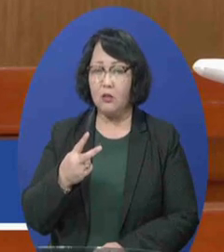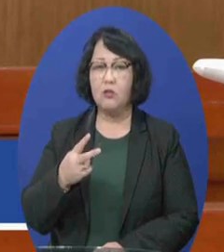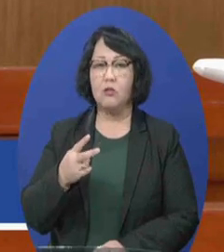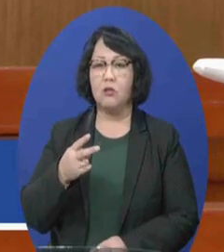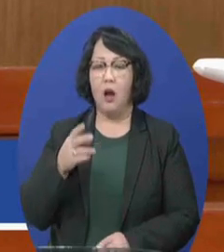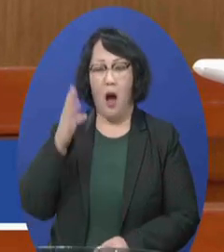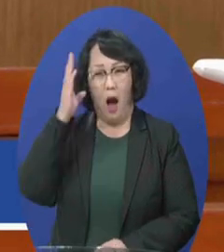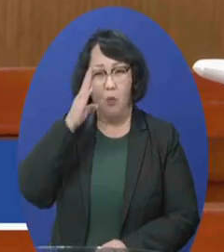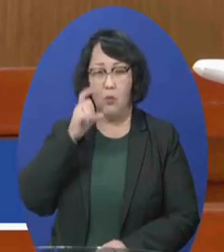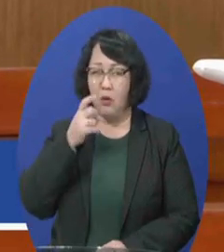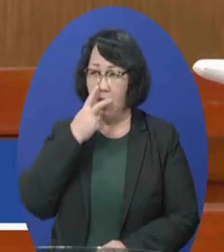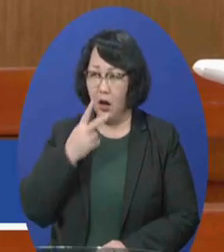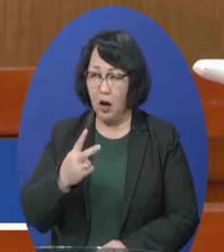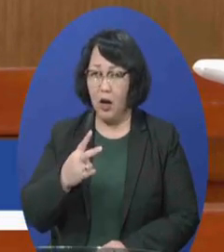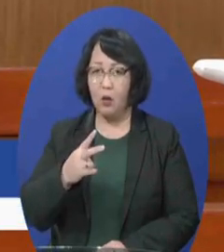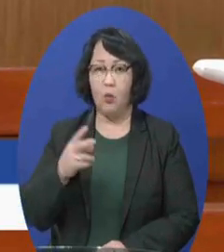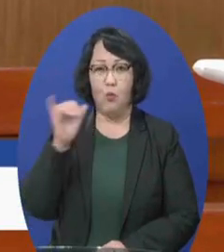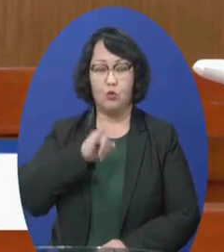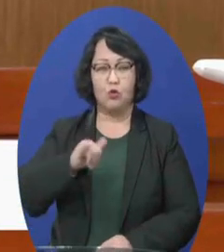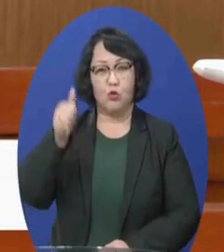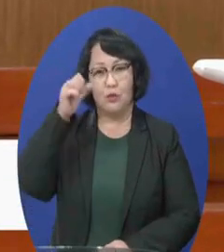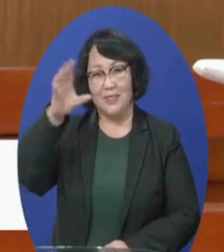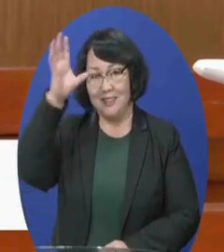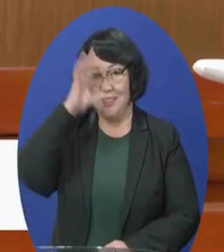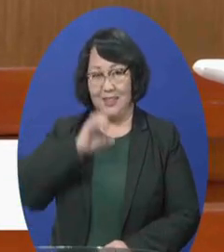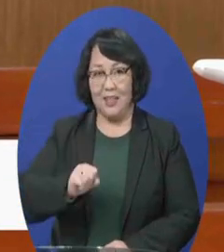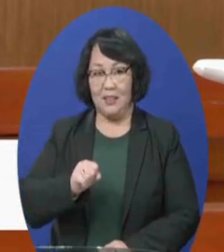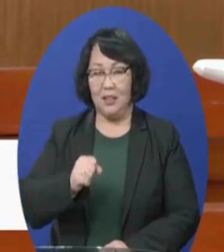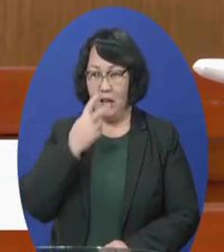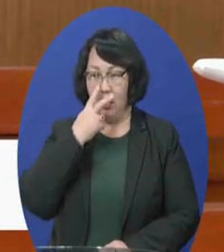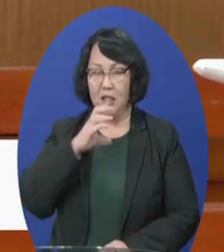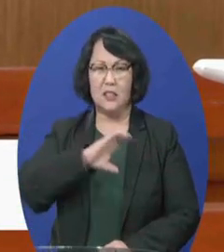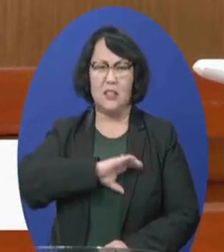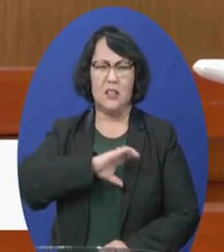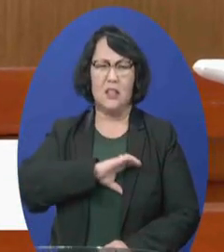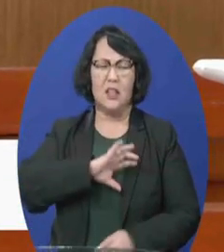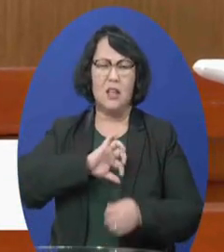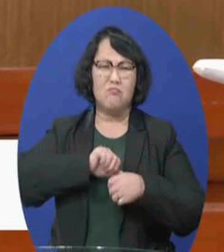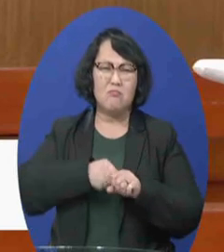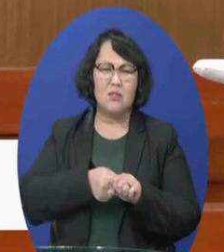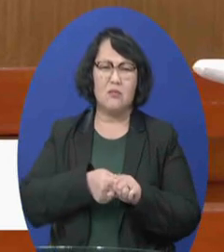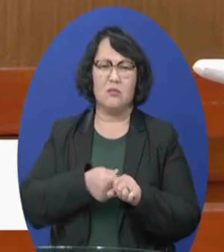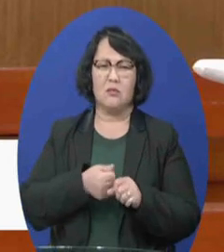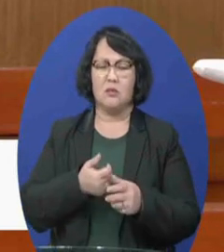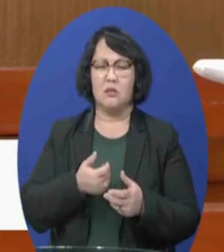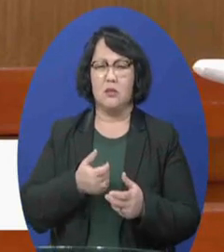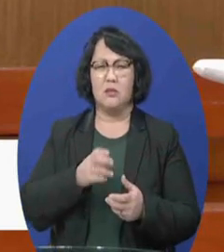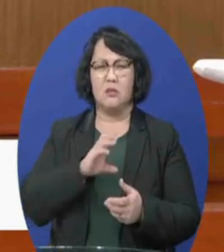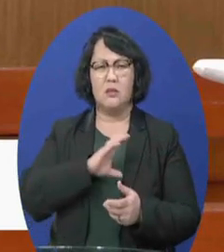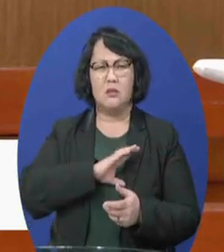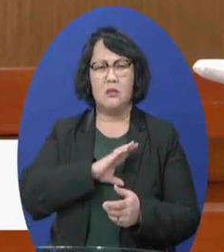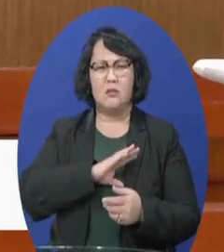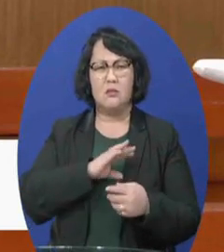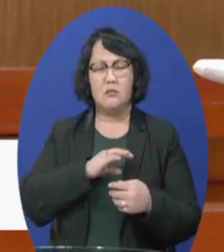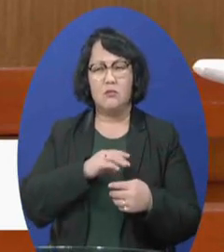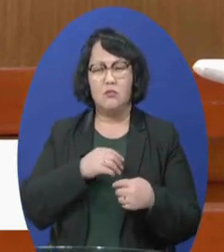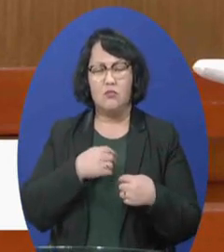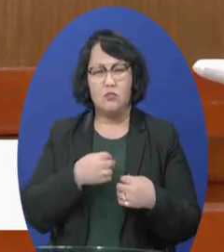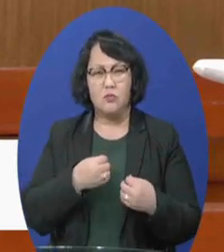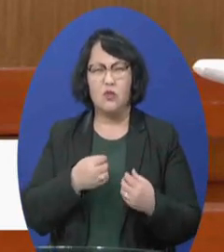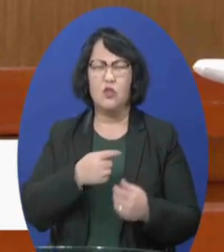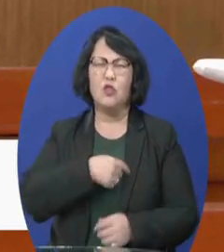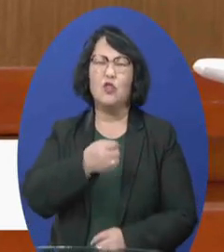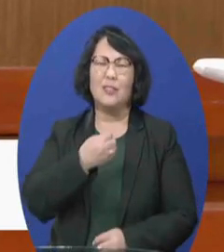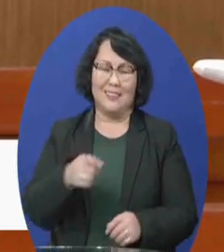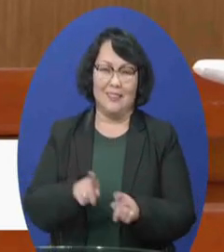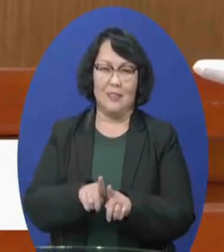ч улсын ерхий сайдын хувьд ч гэсэн асар их сэтгэлийн маань нэмэгдүүлсэн ийм одоо үйл явдал болсон гэдэг